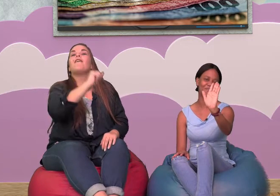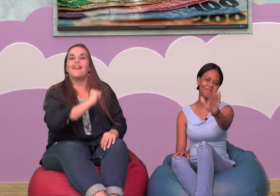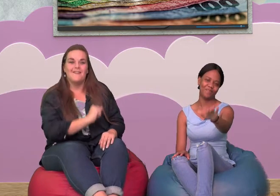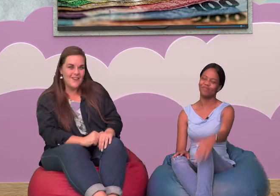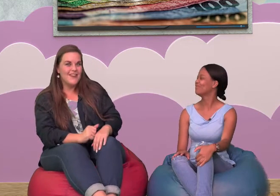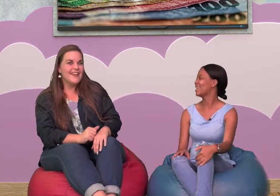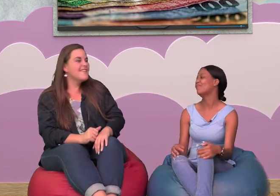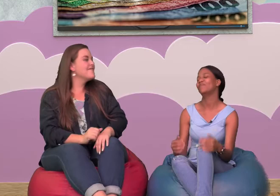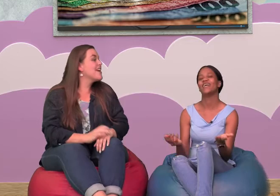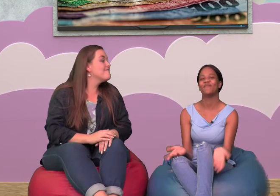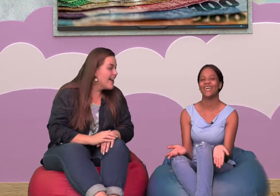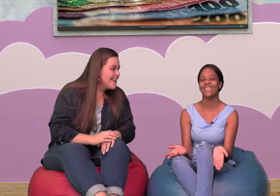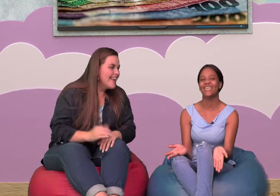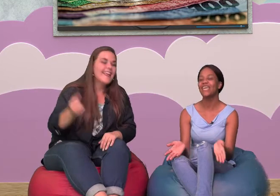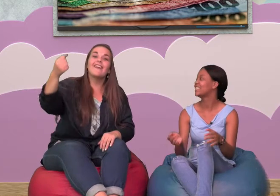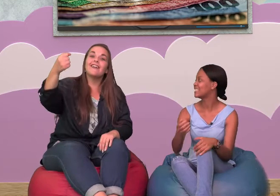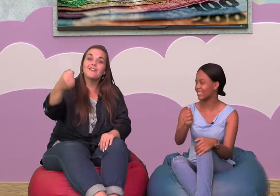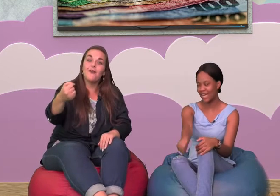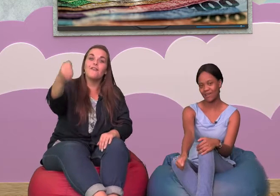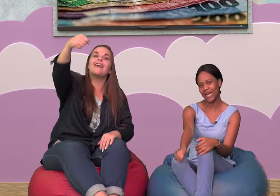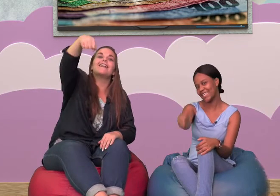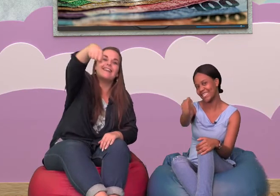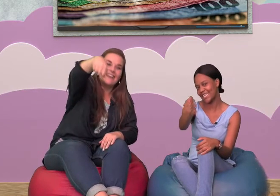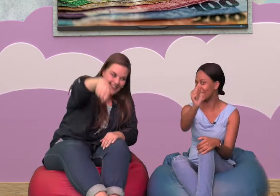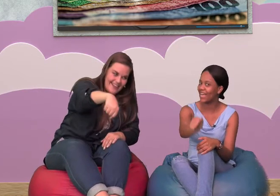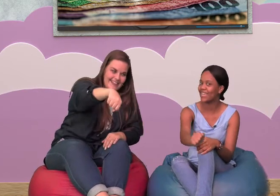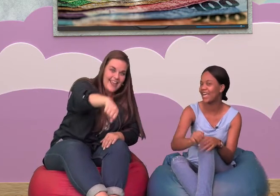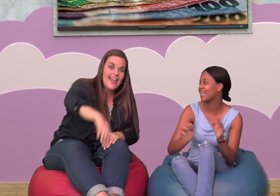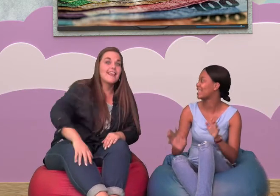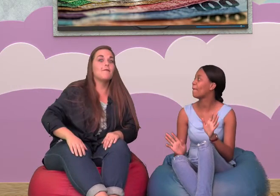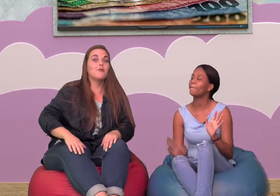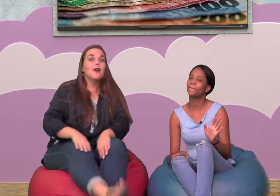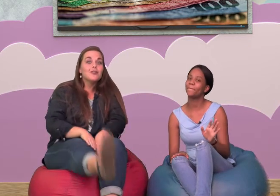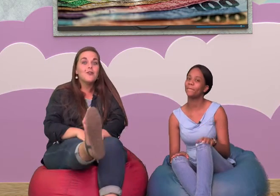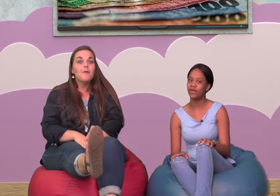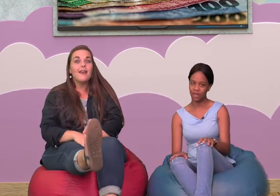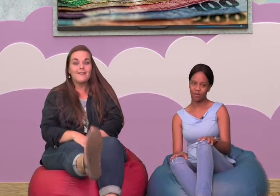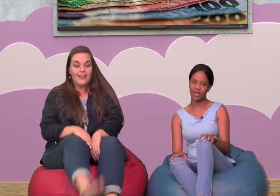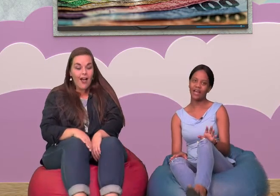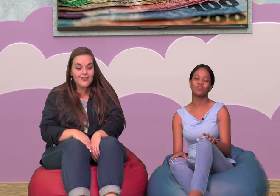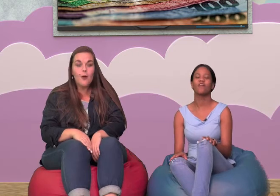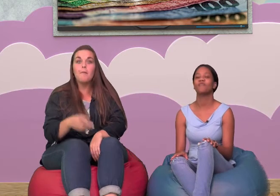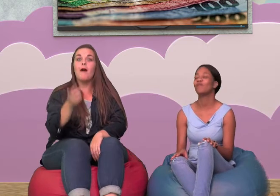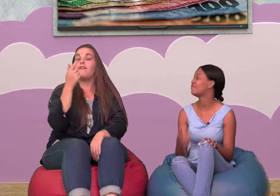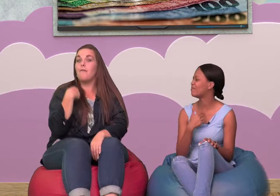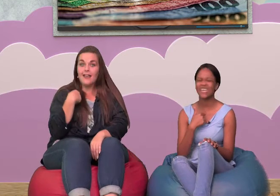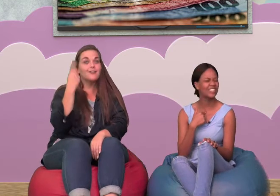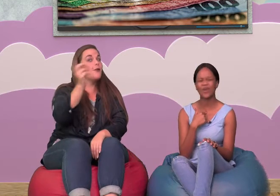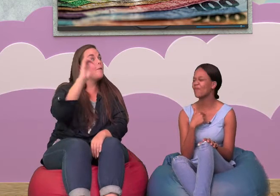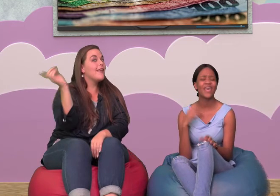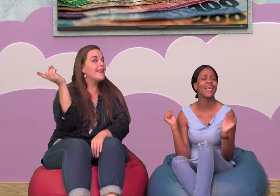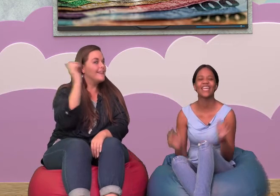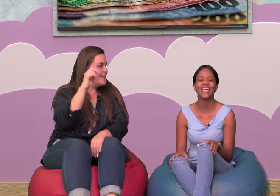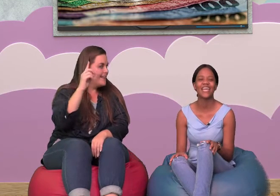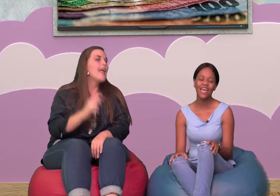Ja. Goeiemôre my man, daar is koffie in die kan. Jy moet hoog skop, jy moet laag skop, maar vir my